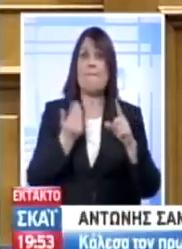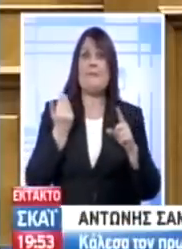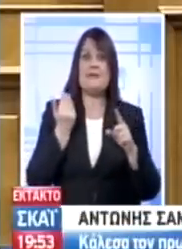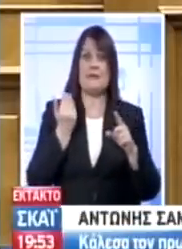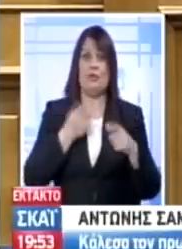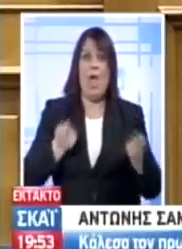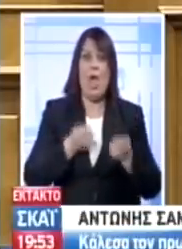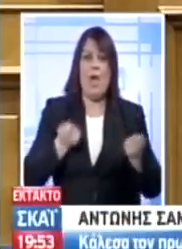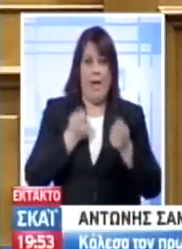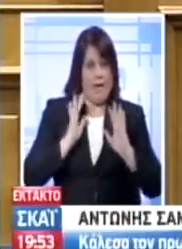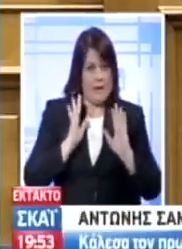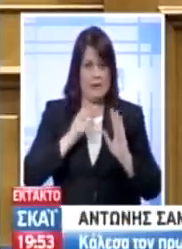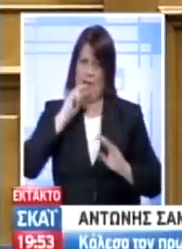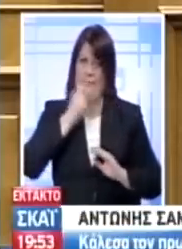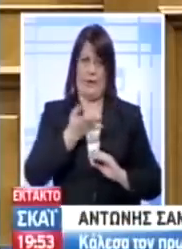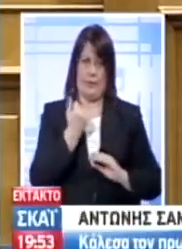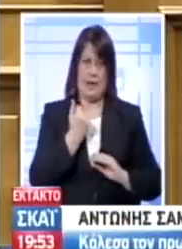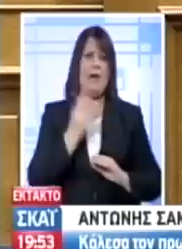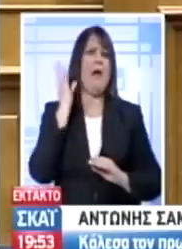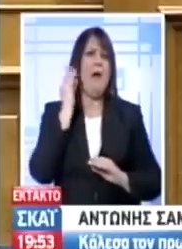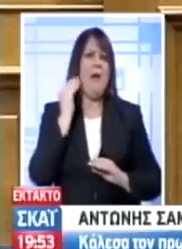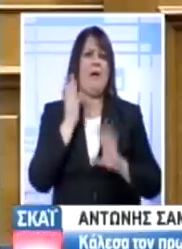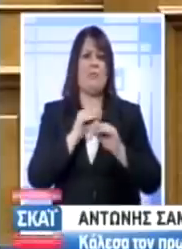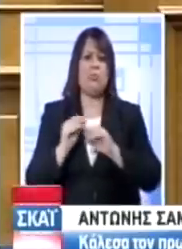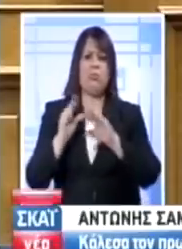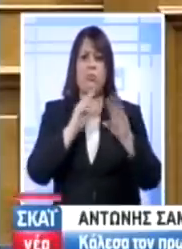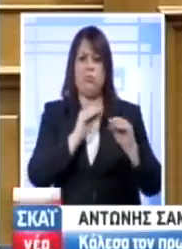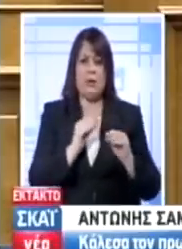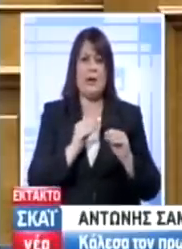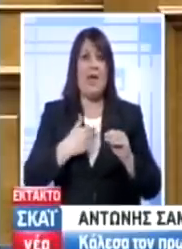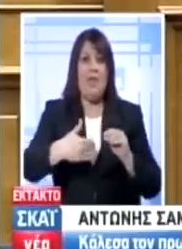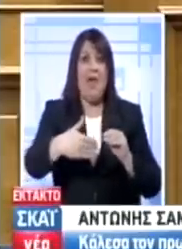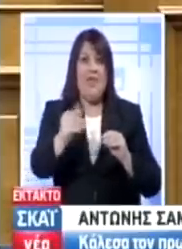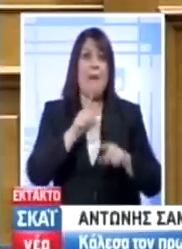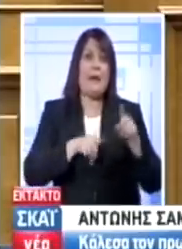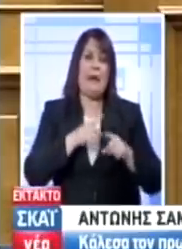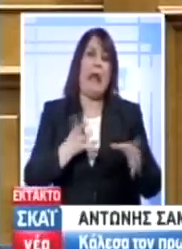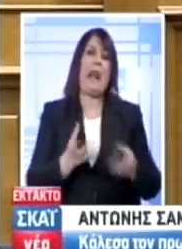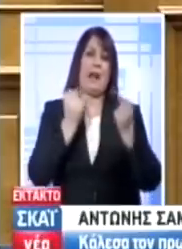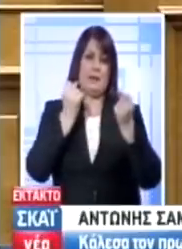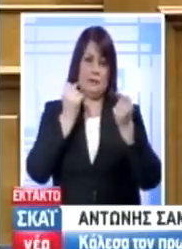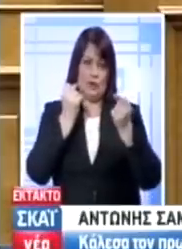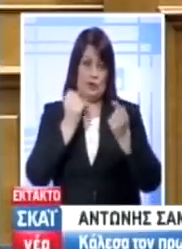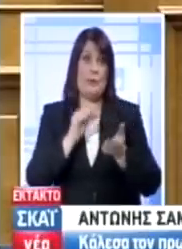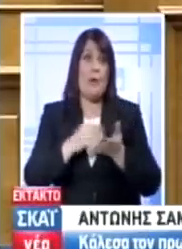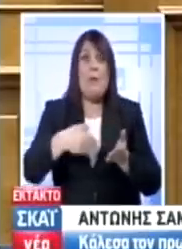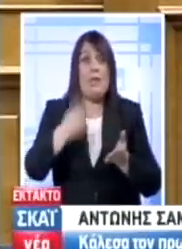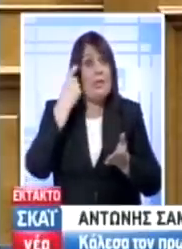ώρες, στα όσα υπόθηκαν, στα όσα ακούστηκαν, στα όσα πήγαν να γίνουν ή αποφεύθηκαν ή δεν έχουν ακόμα